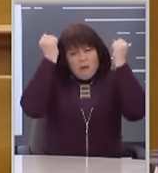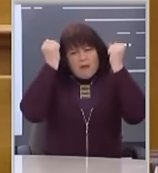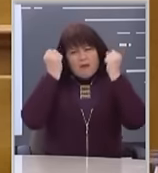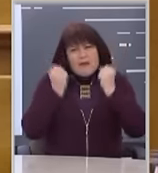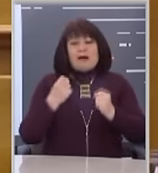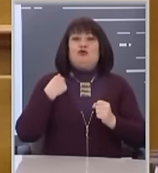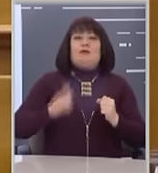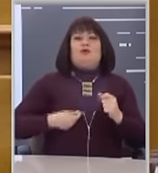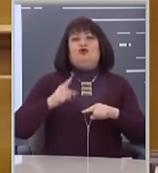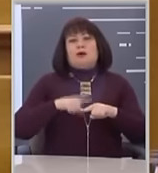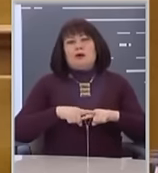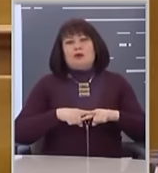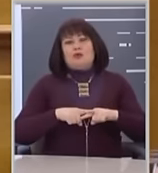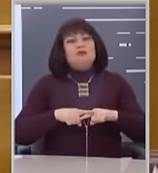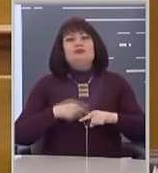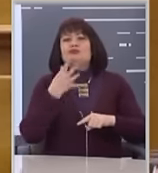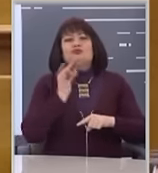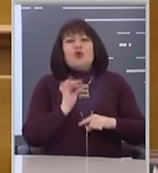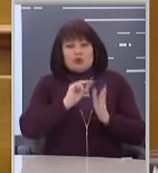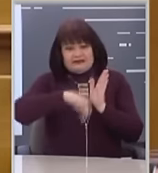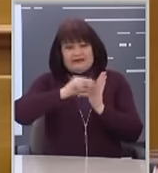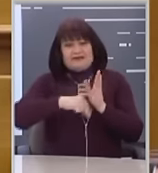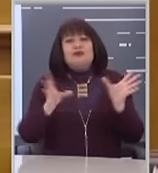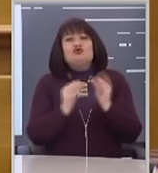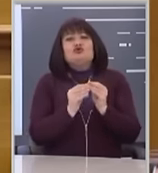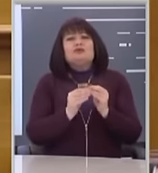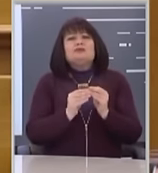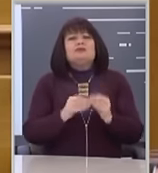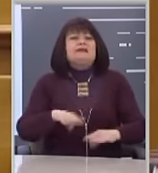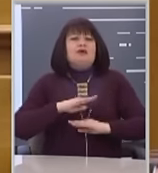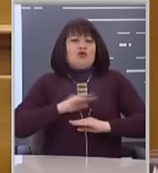δημόσιο από μια σειρά συμβάσεων για εξοπλιστικά προγράμματα.